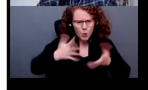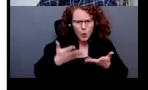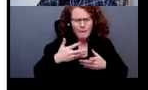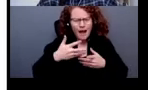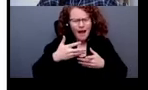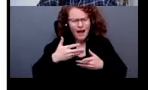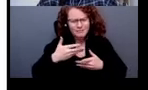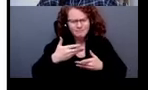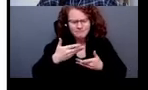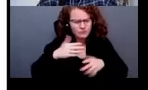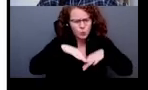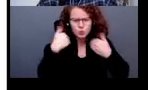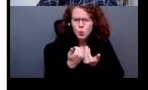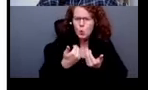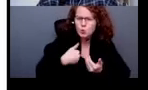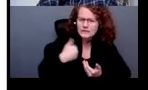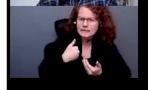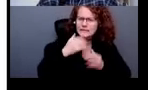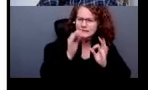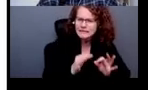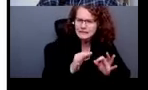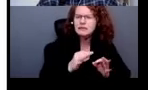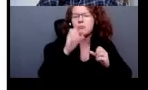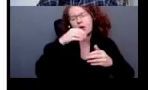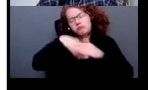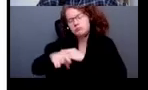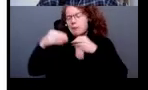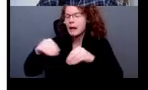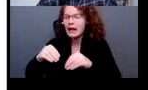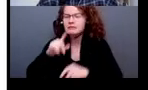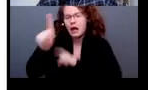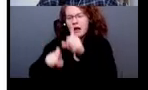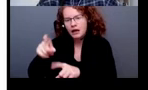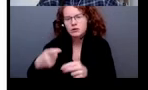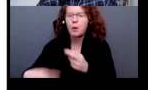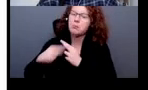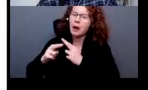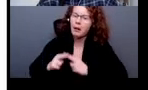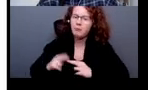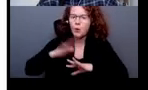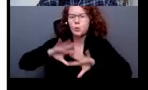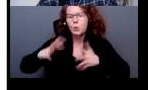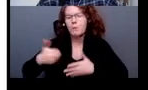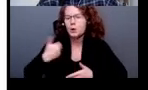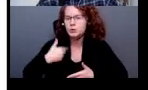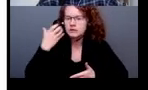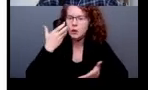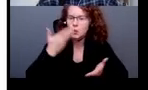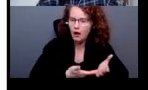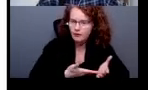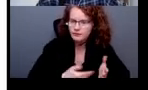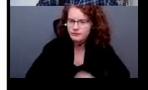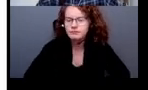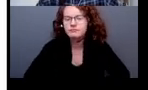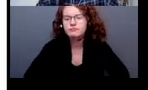boutiques. Et de manière, là je boucle par rapport à la question de départ sur la dimension environnementale, ce sont aussi